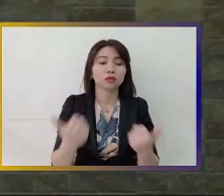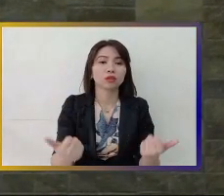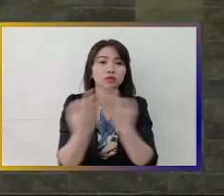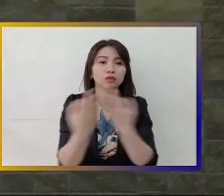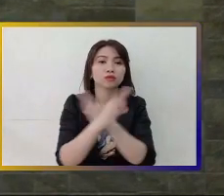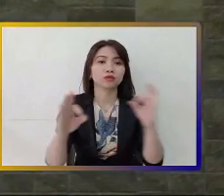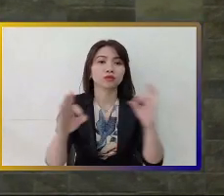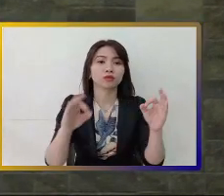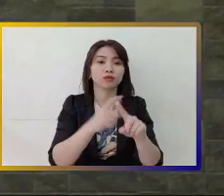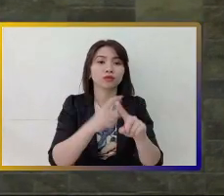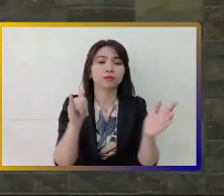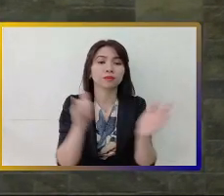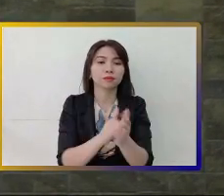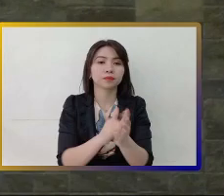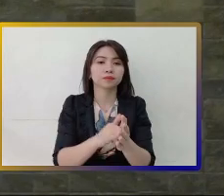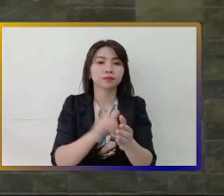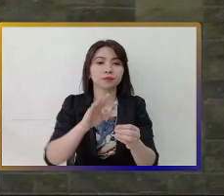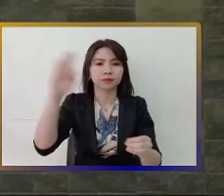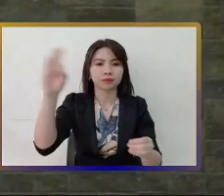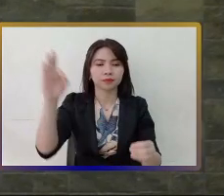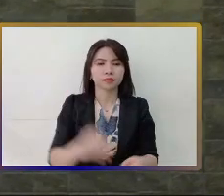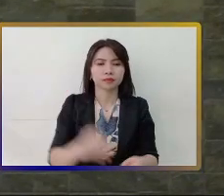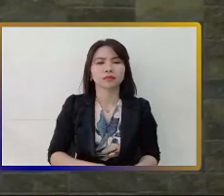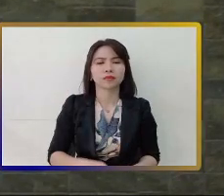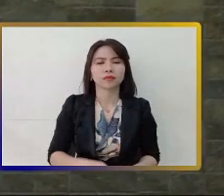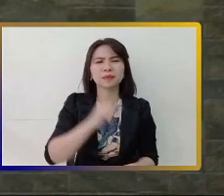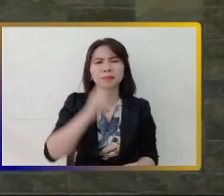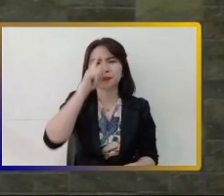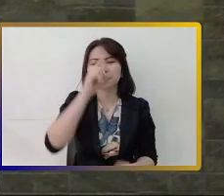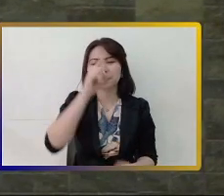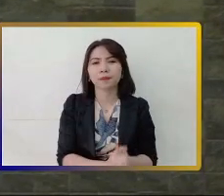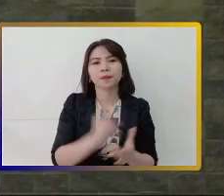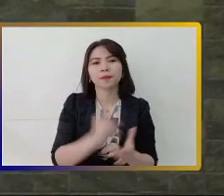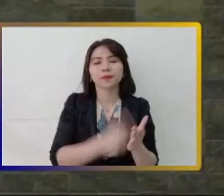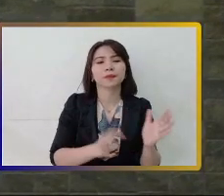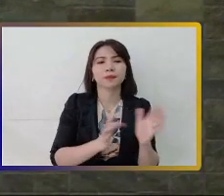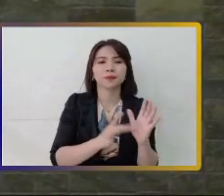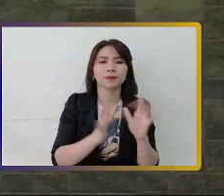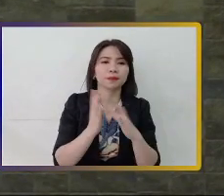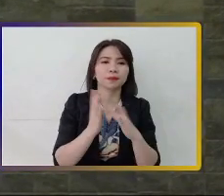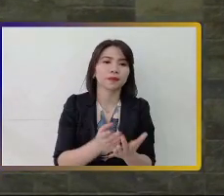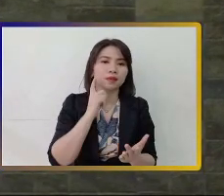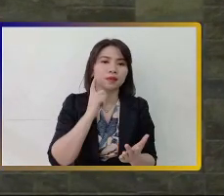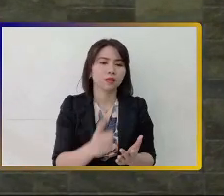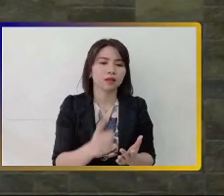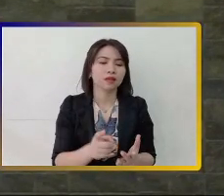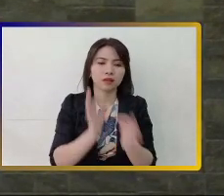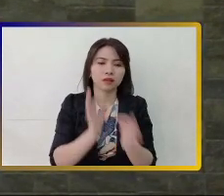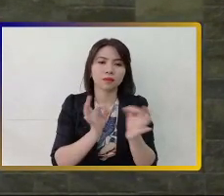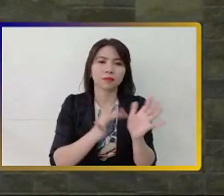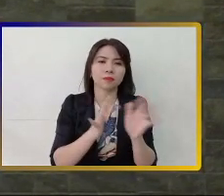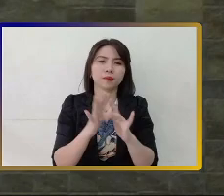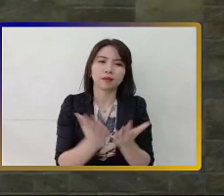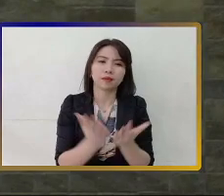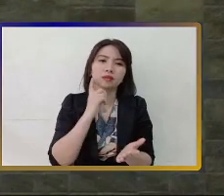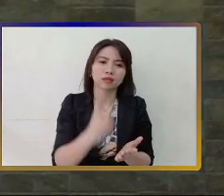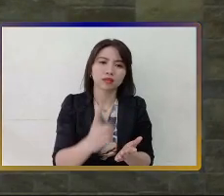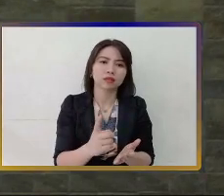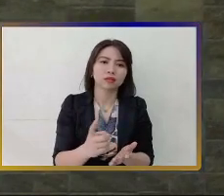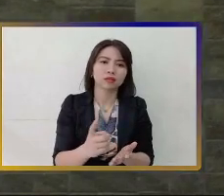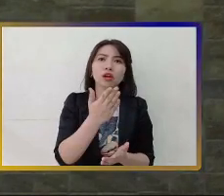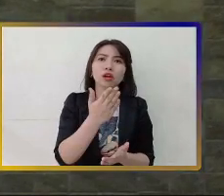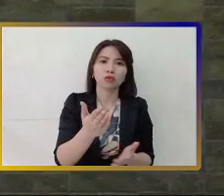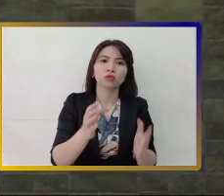I believe what the Bible says. Ako'y naniniwala, mga kapatid, sa sinabi ng Panginoon, na pagka sinabi ng Panginoon, you are delivered. She is